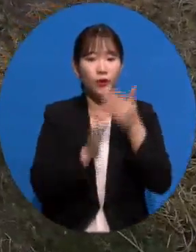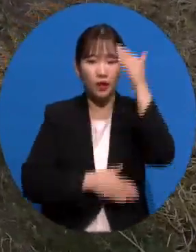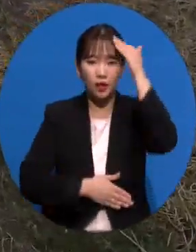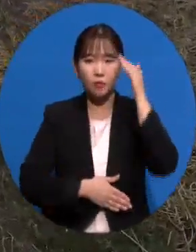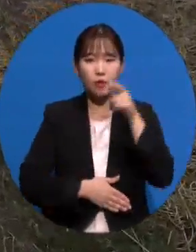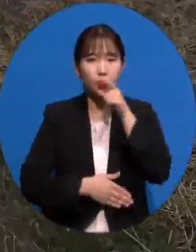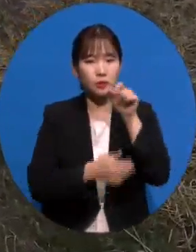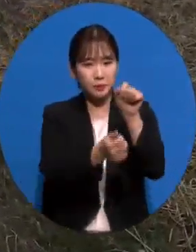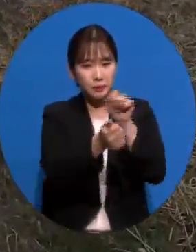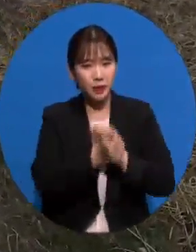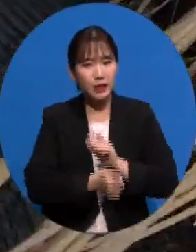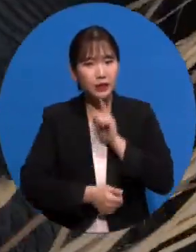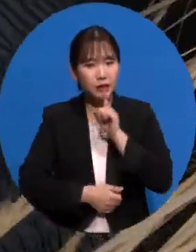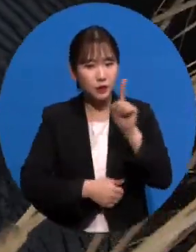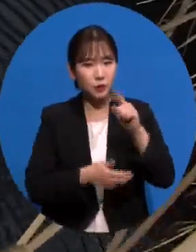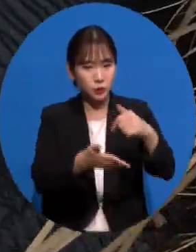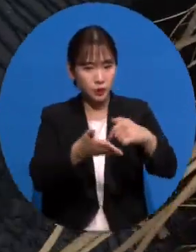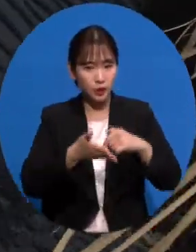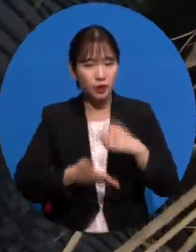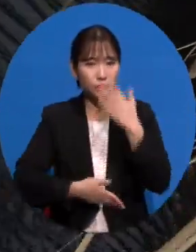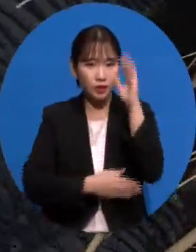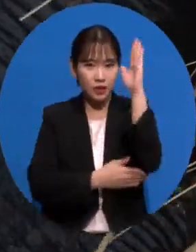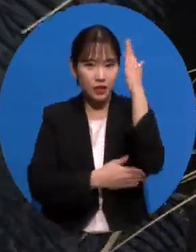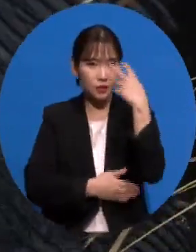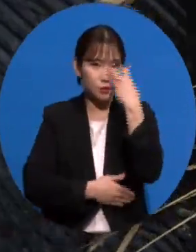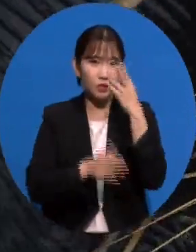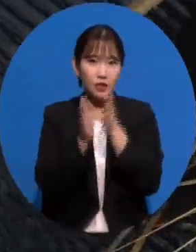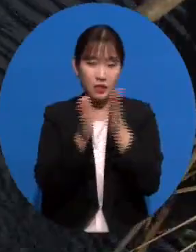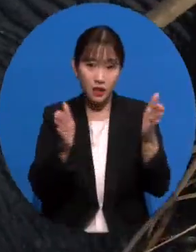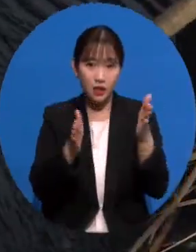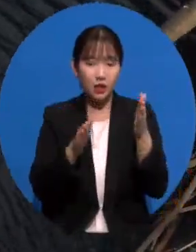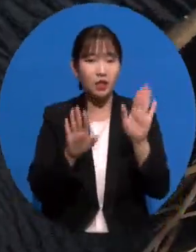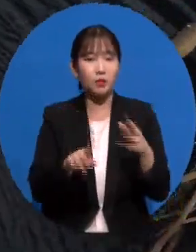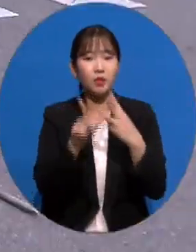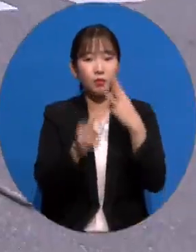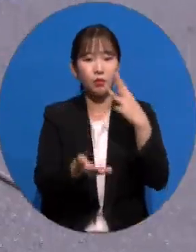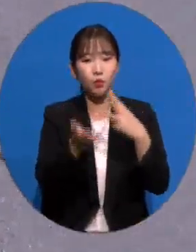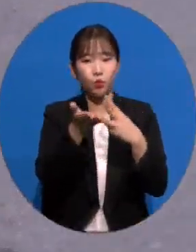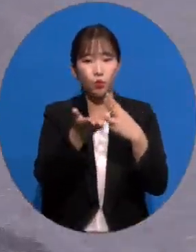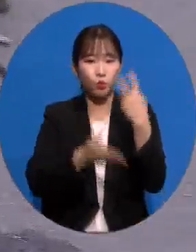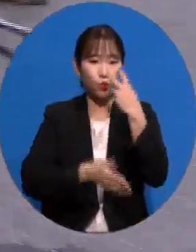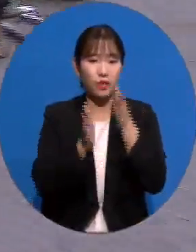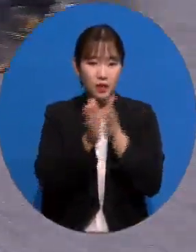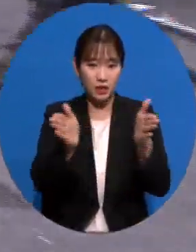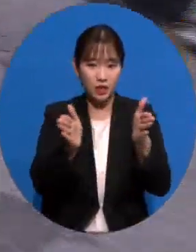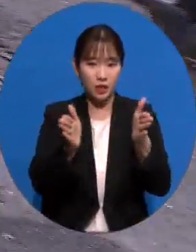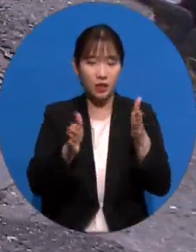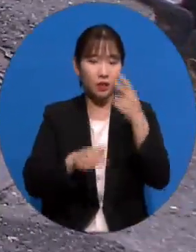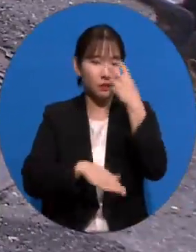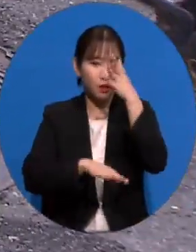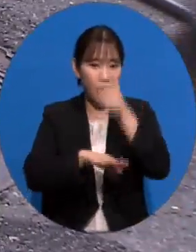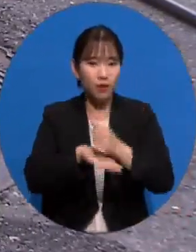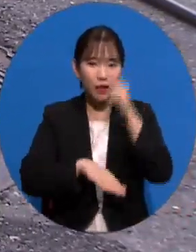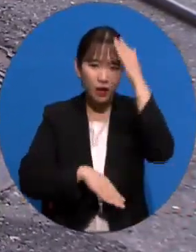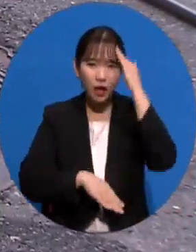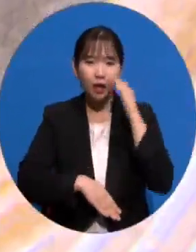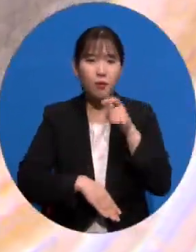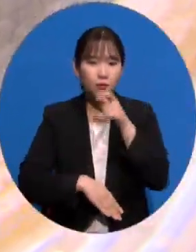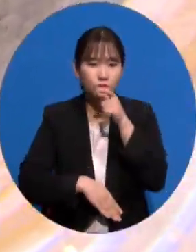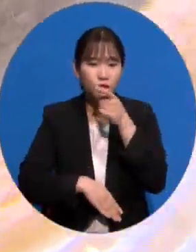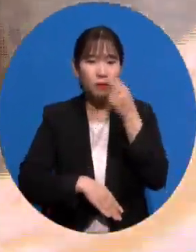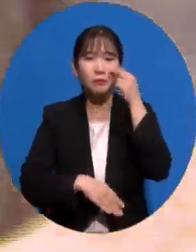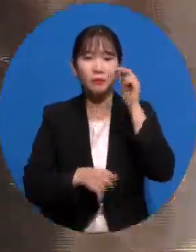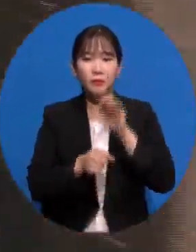폐수가 유입된다는 신고가 접수돼 순천시가 조사에 나선 건 이달 초. 그런데 조사 결과 검은 물은